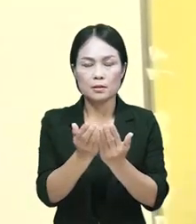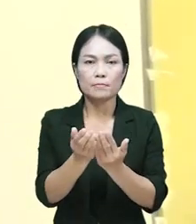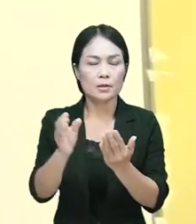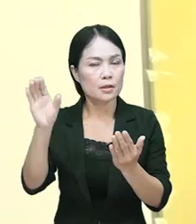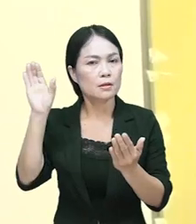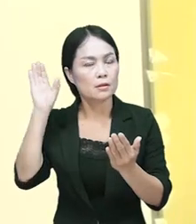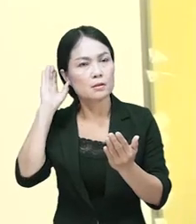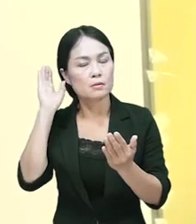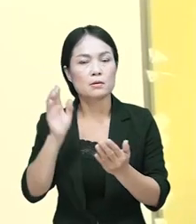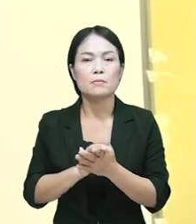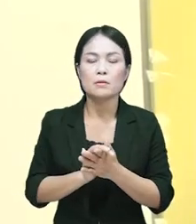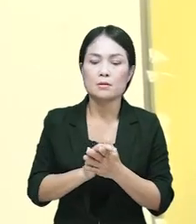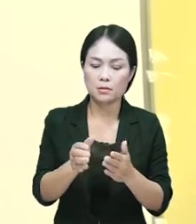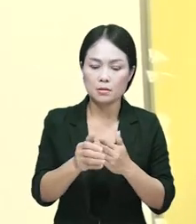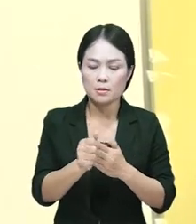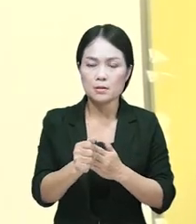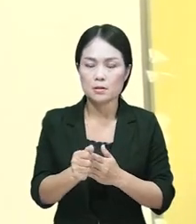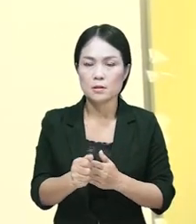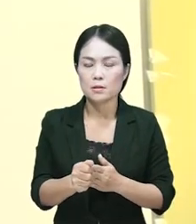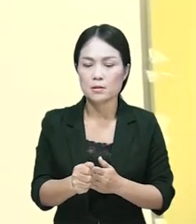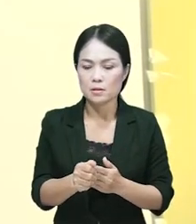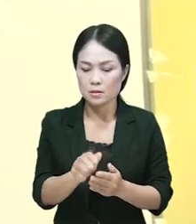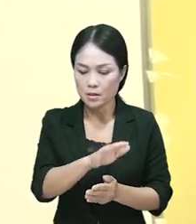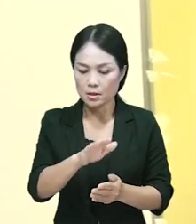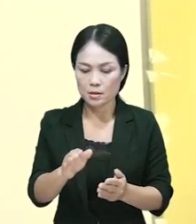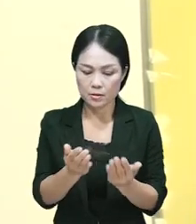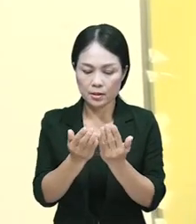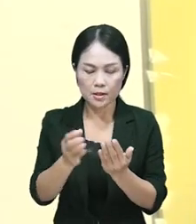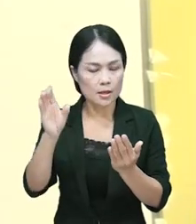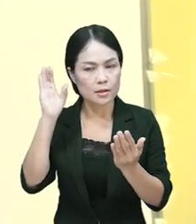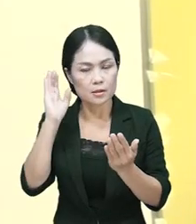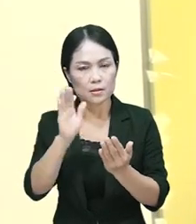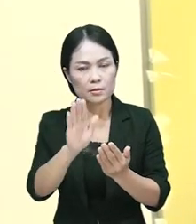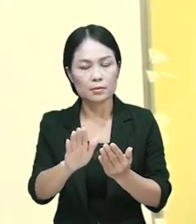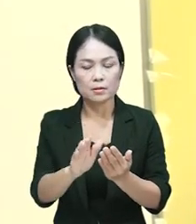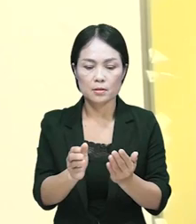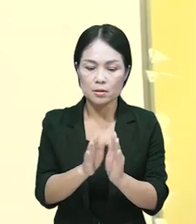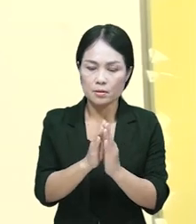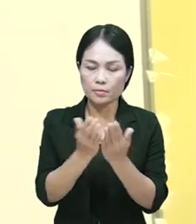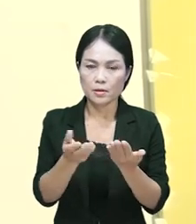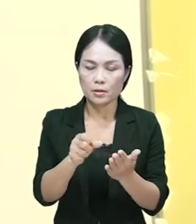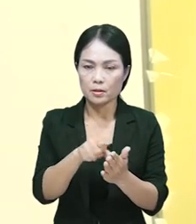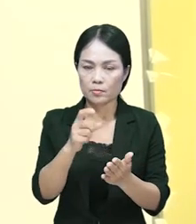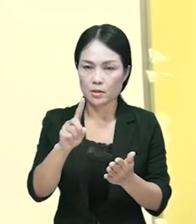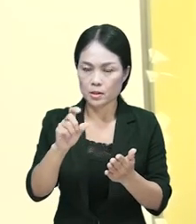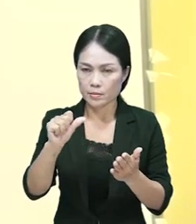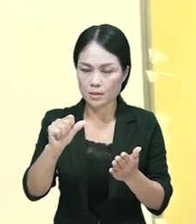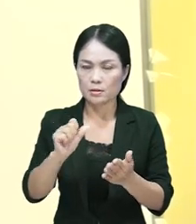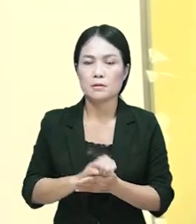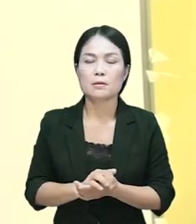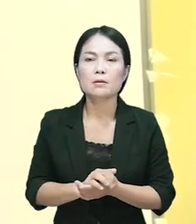ណាតែមុនអ្នកគ្រូនាំកូនកូនត្រូវអានលឺដោយខ្លួនឯងជាមុនសិនណាអញ្ចឹងកូនបើកសៀវភៅឡើងកូនទំព័រទី100